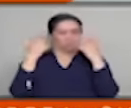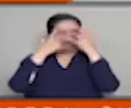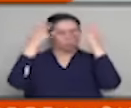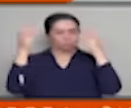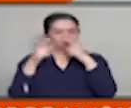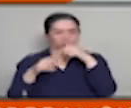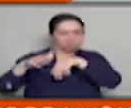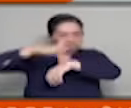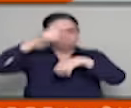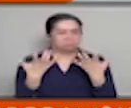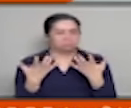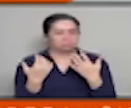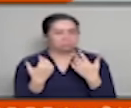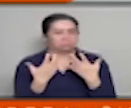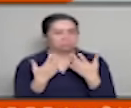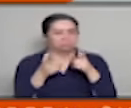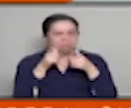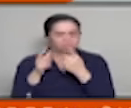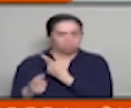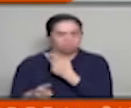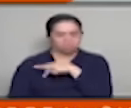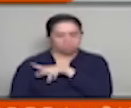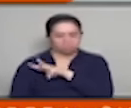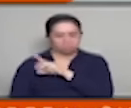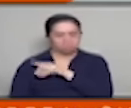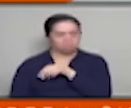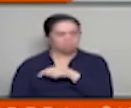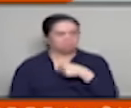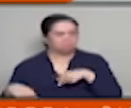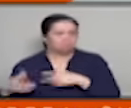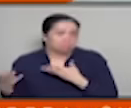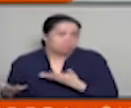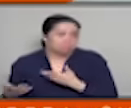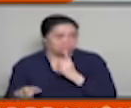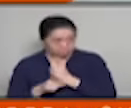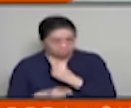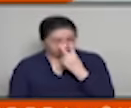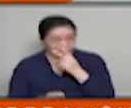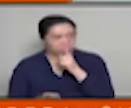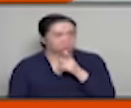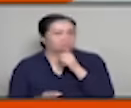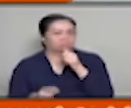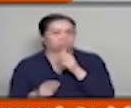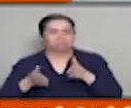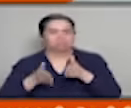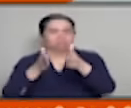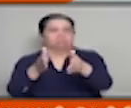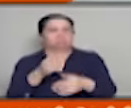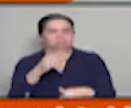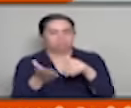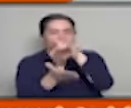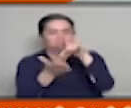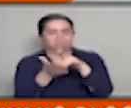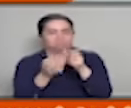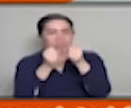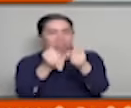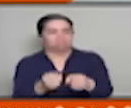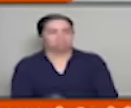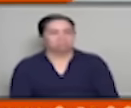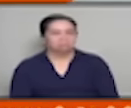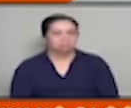ginawa niya, tinatawag niya sa kalye. Itong dalawang PWD na sa amin. Ayan, tama ho ba yan? Buti hindi siya nasa gasaan, no? Nasa gitna siya ng kalye.